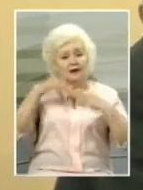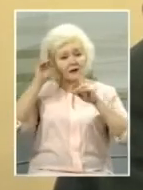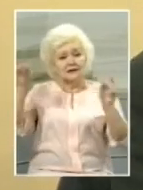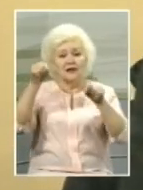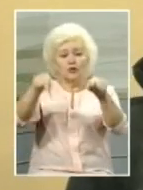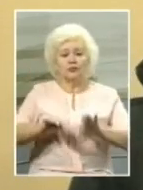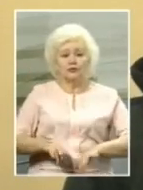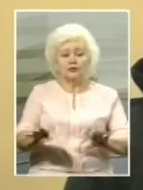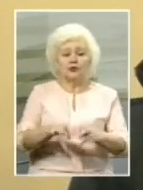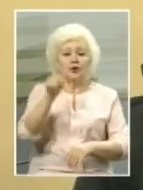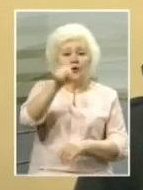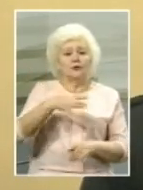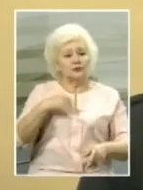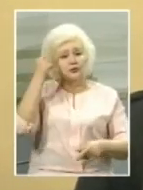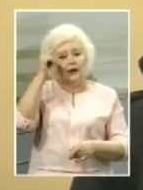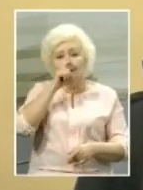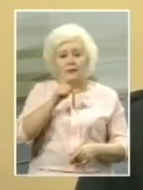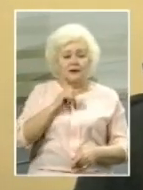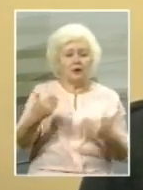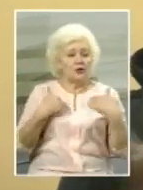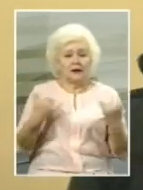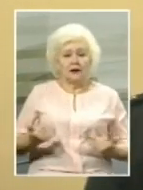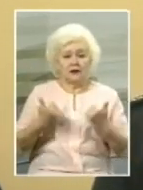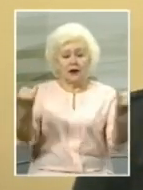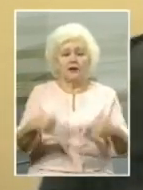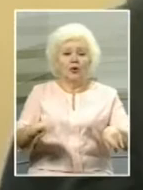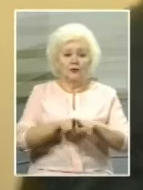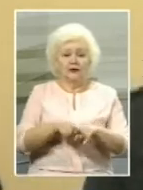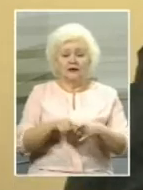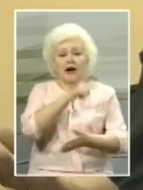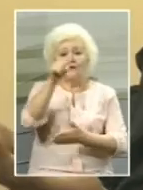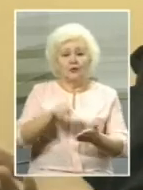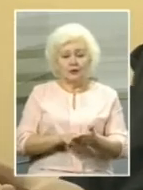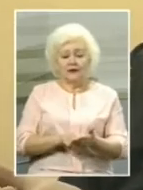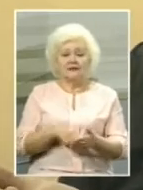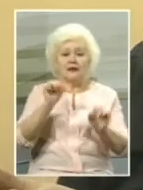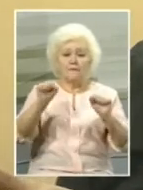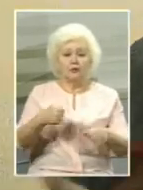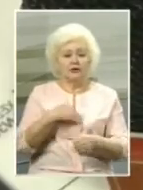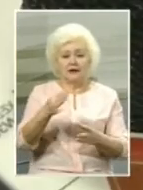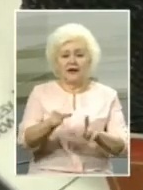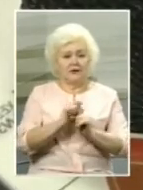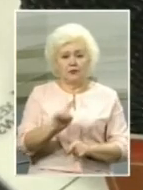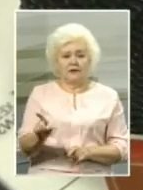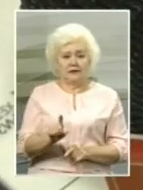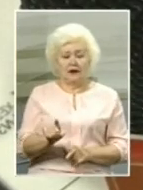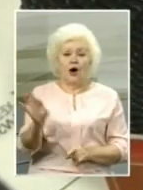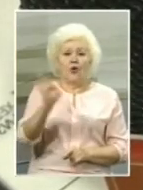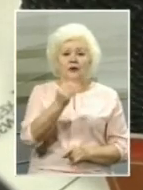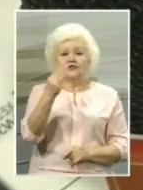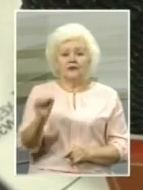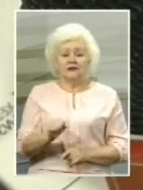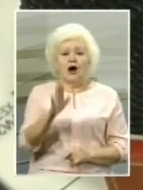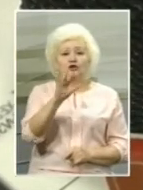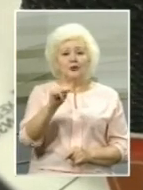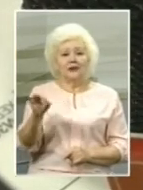про цю справу, про цю я не в курсі, це не моя компетенція. Ось таке риторичне питання, навіть можна не відповідати. Оля Швидка,